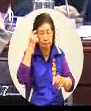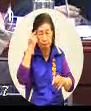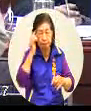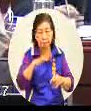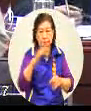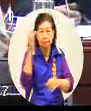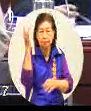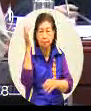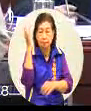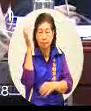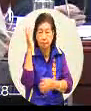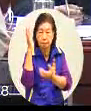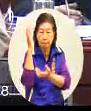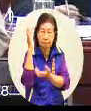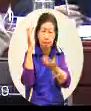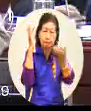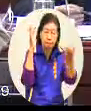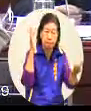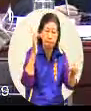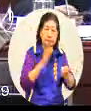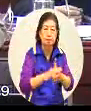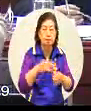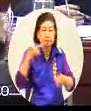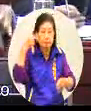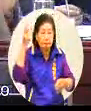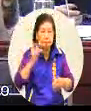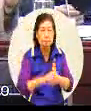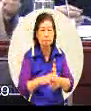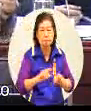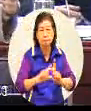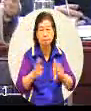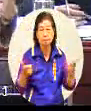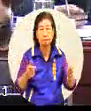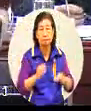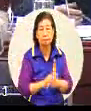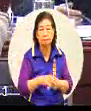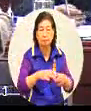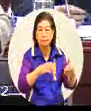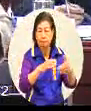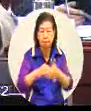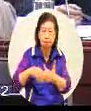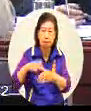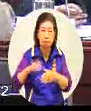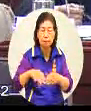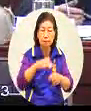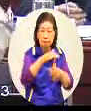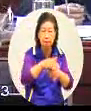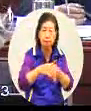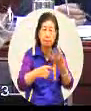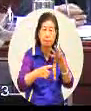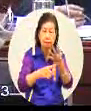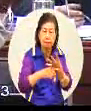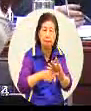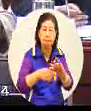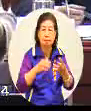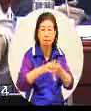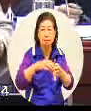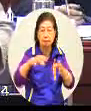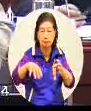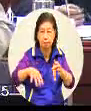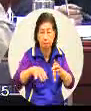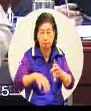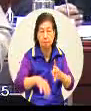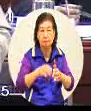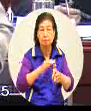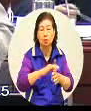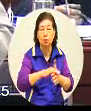天，我随带咱的交通局、农业局、工务局，我讲第一个前提。一